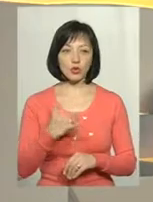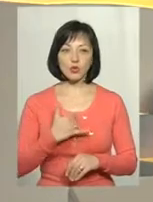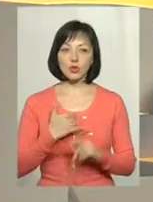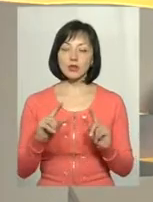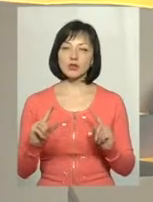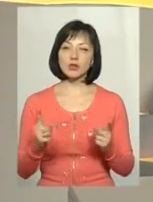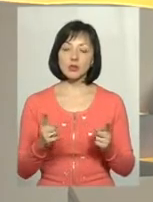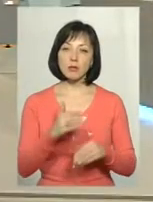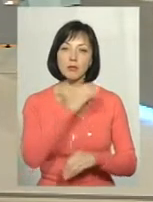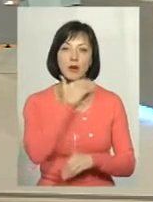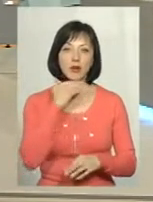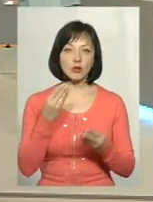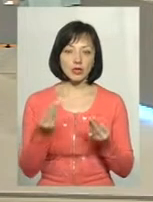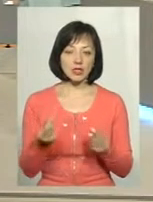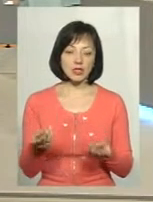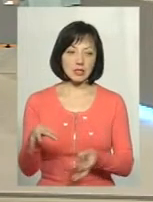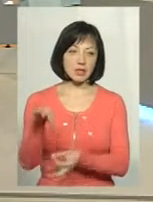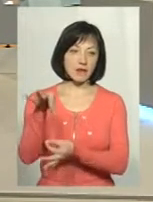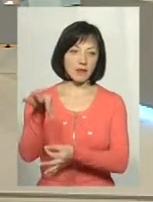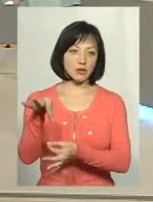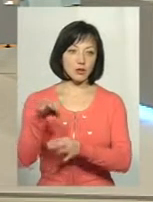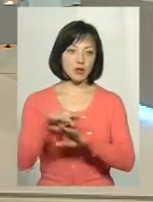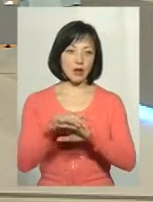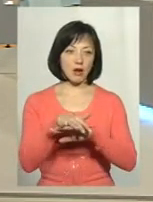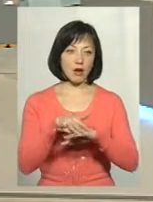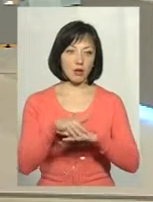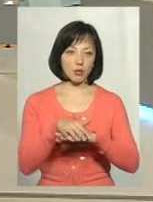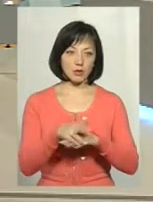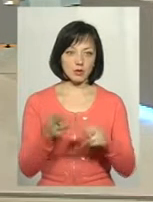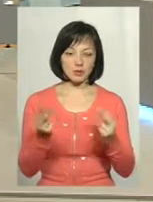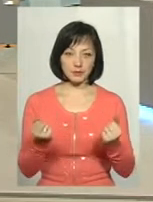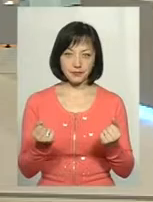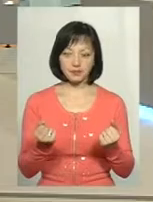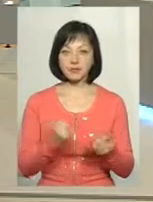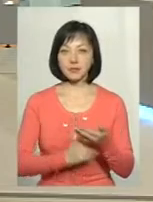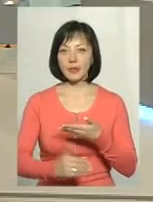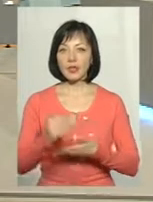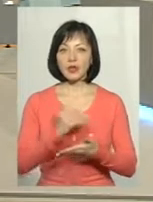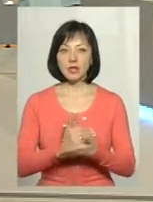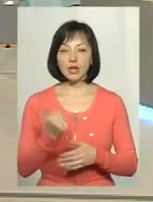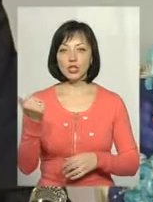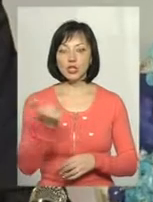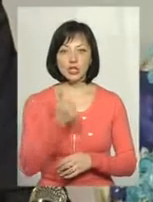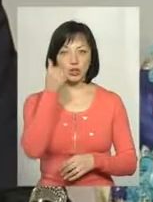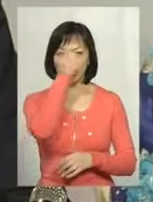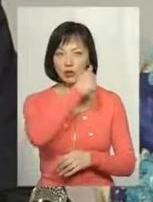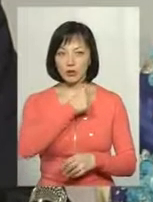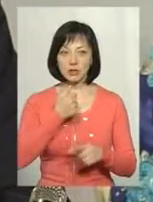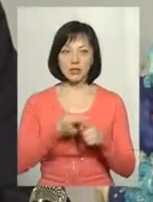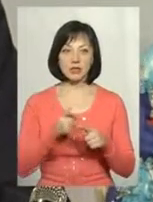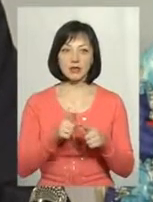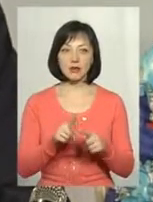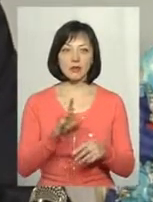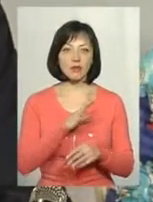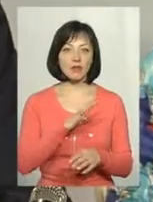дуже багато грошей зависло на рахунках тих об'єднаних тергромад. Так, ну останній тиждень року це був рекордний